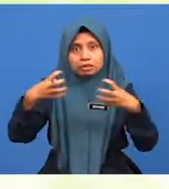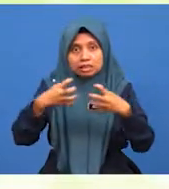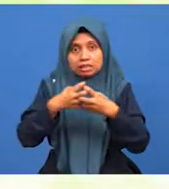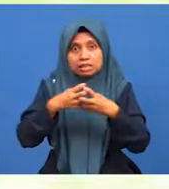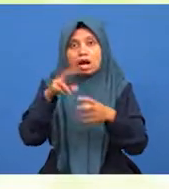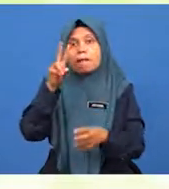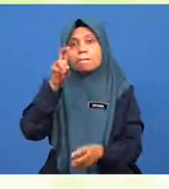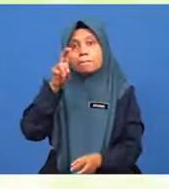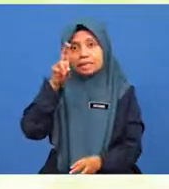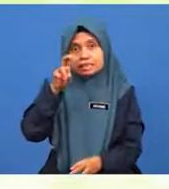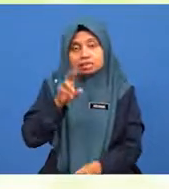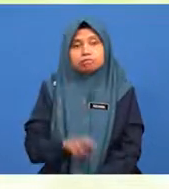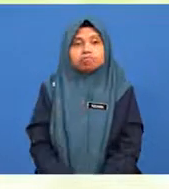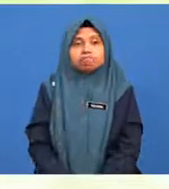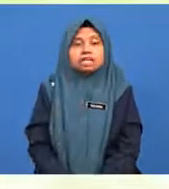anting-anting.